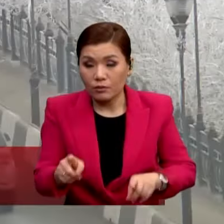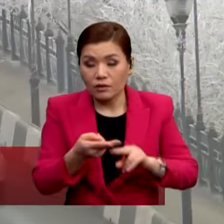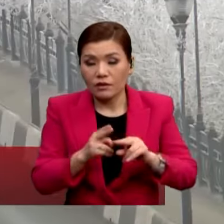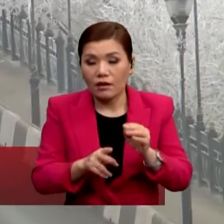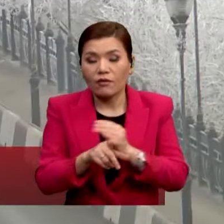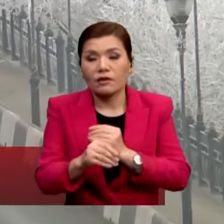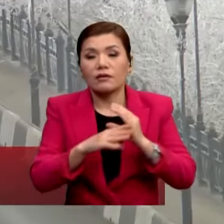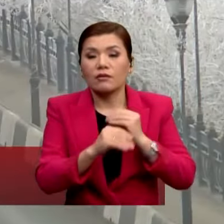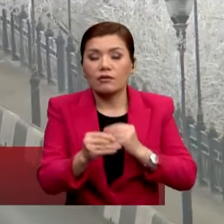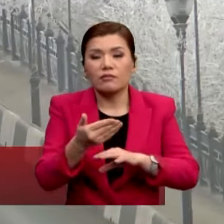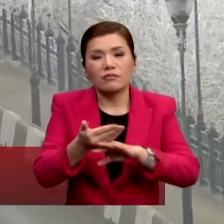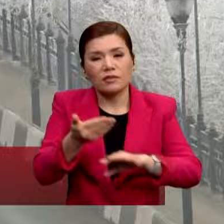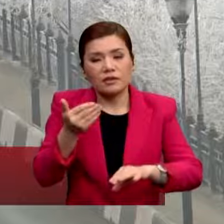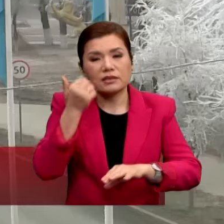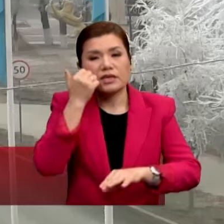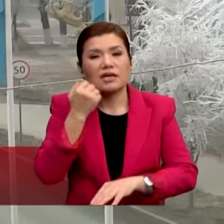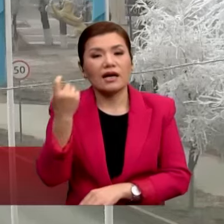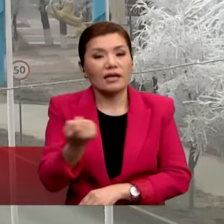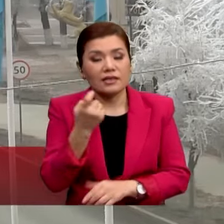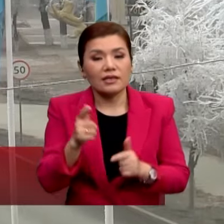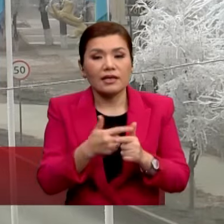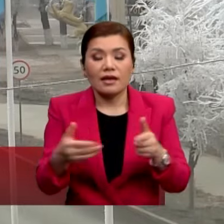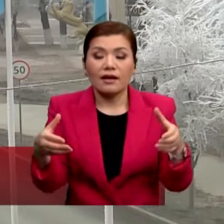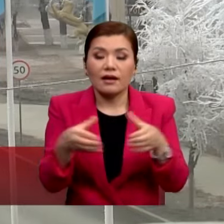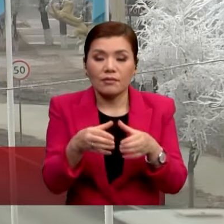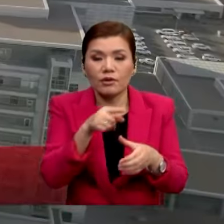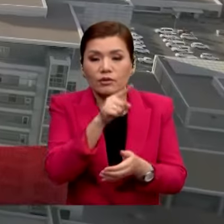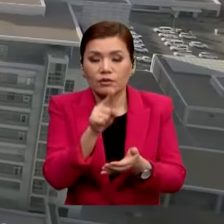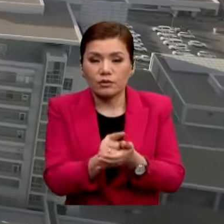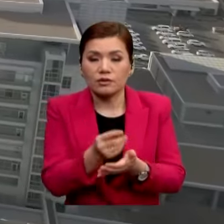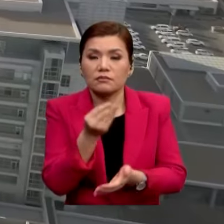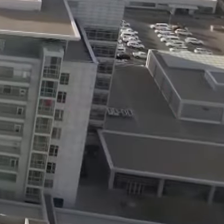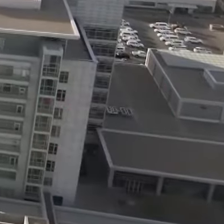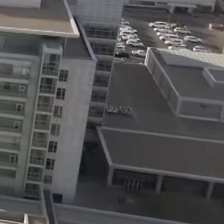оны көліктің бұрынғы иесі не болмаса, компанияның өзі өтеуі